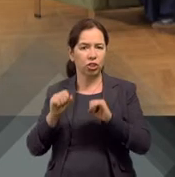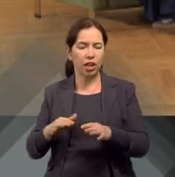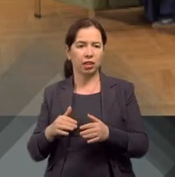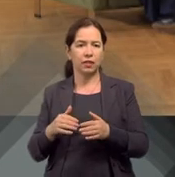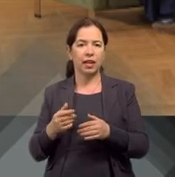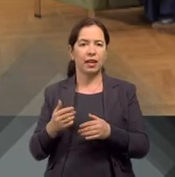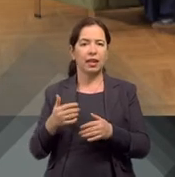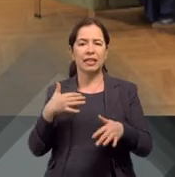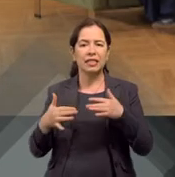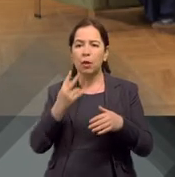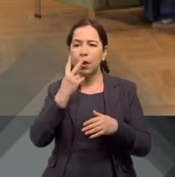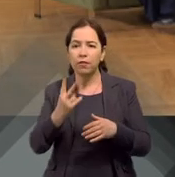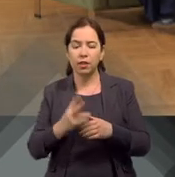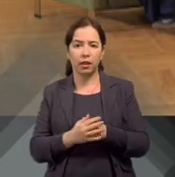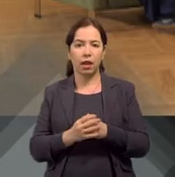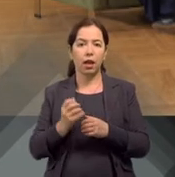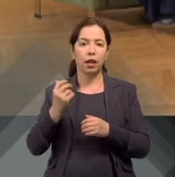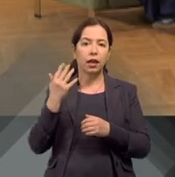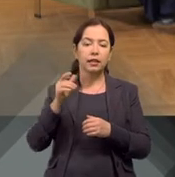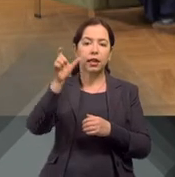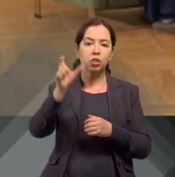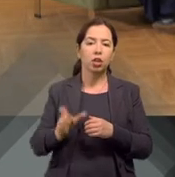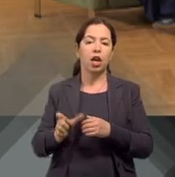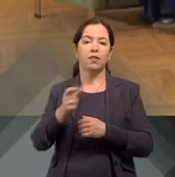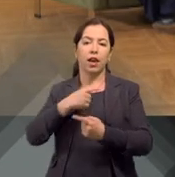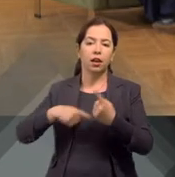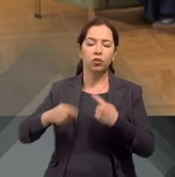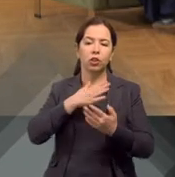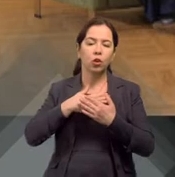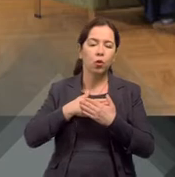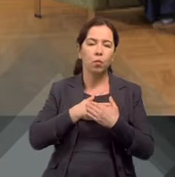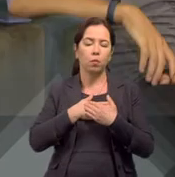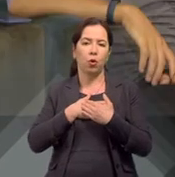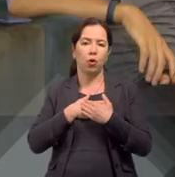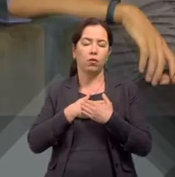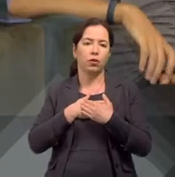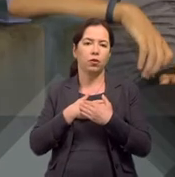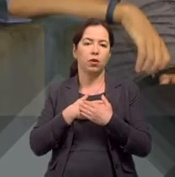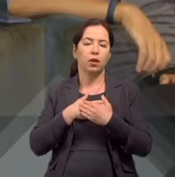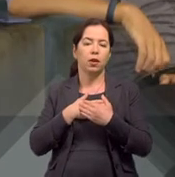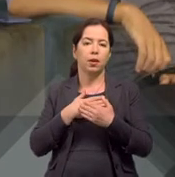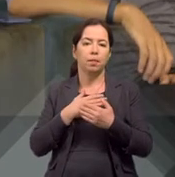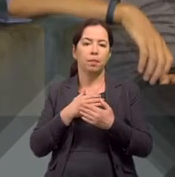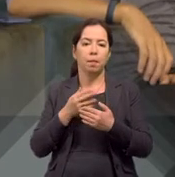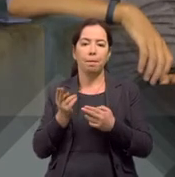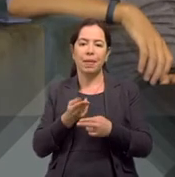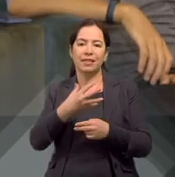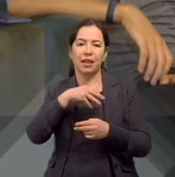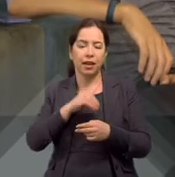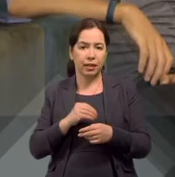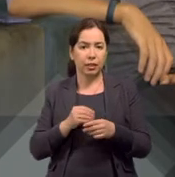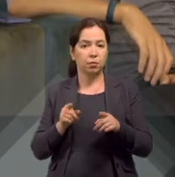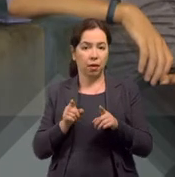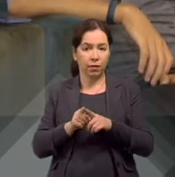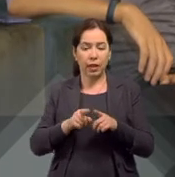Когда человек окружен этой любовью, бескорыстием, это очень часто с родительской любовью так бывает. Когда ты понимаешь, что это